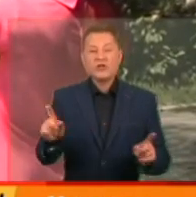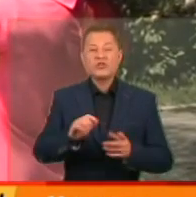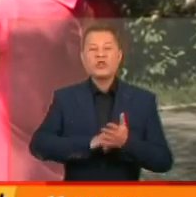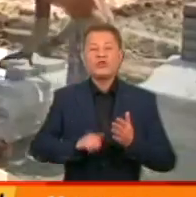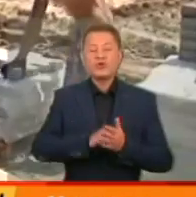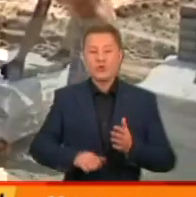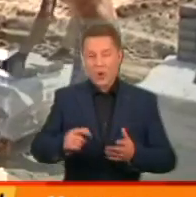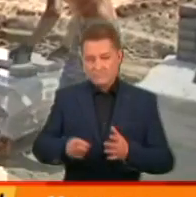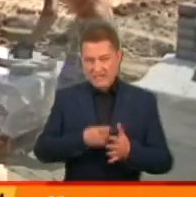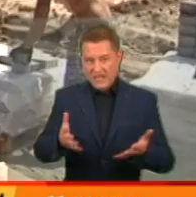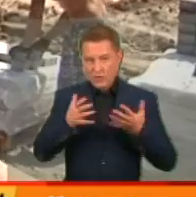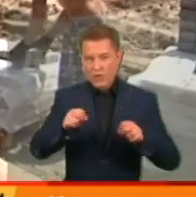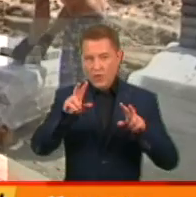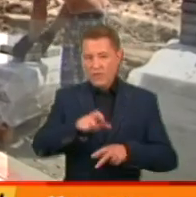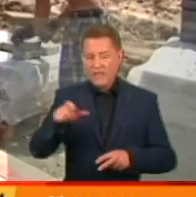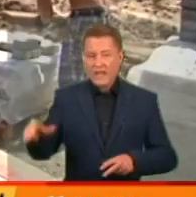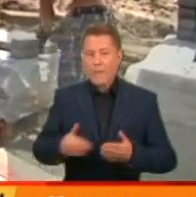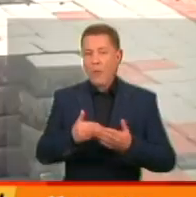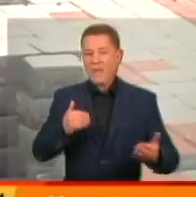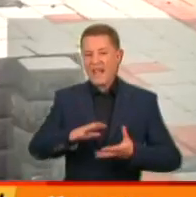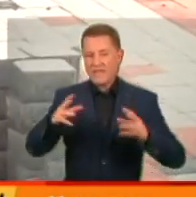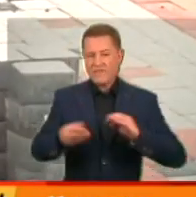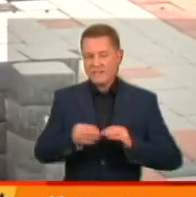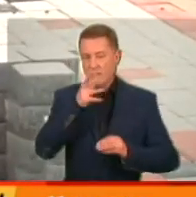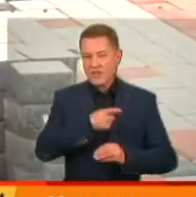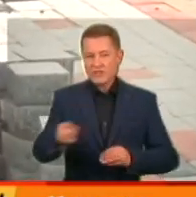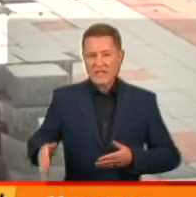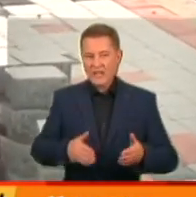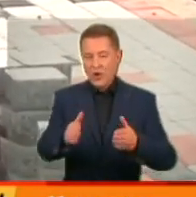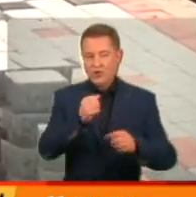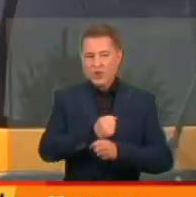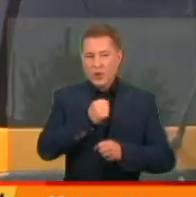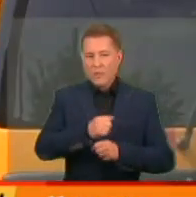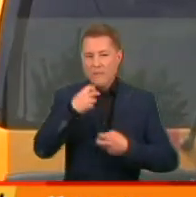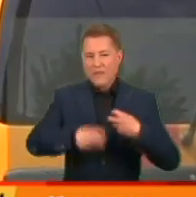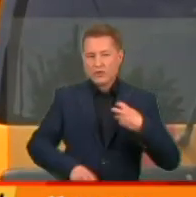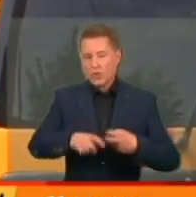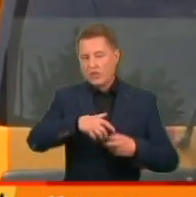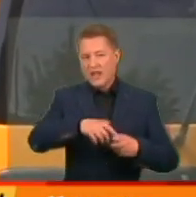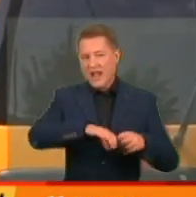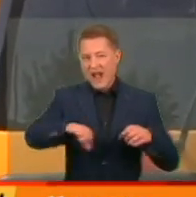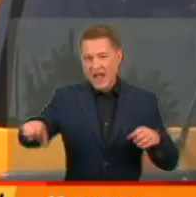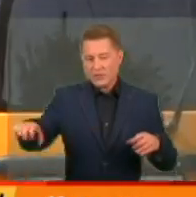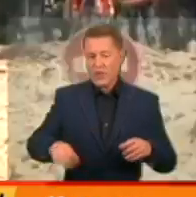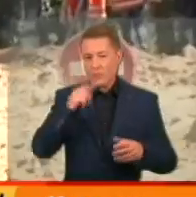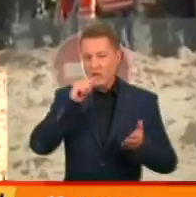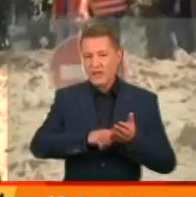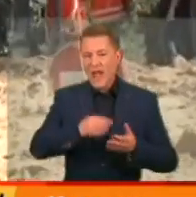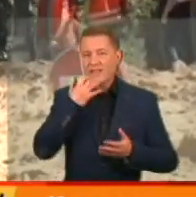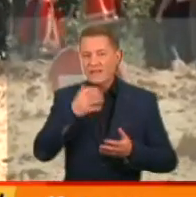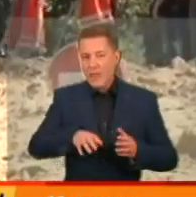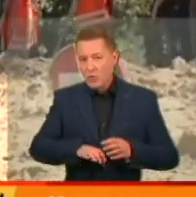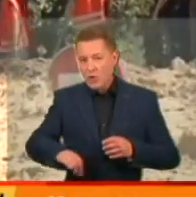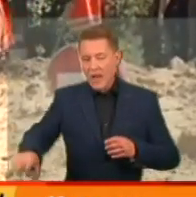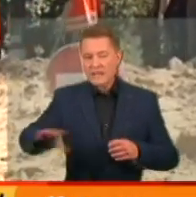з'ясовують газівники. За попереднім висновком, під час дорожніх робіт пошкодили газогін. Після цього газ потрапив спочатку до теплотраси,